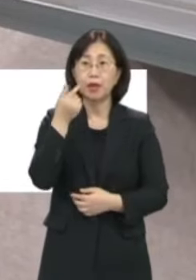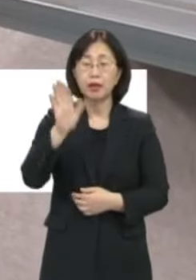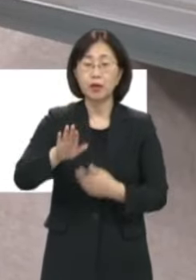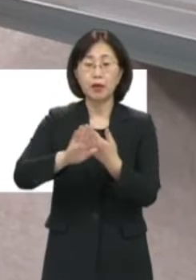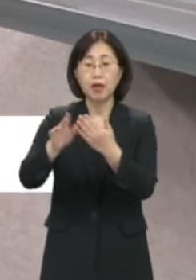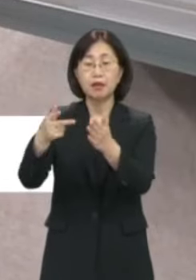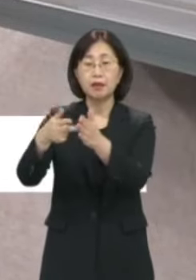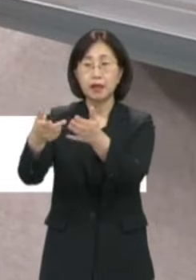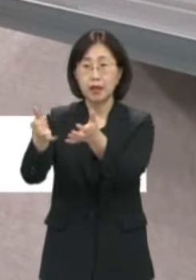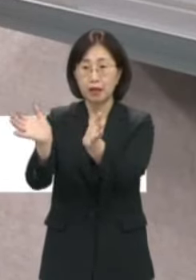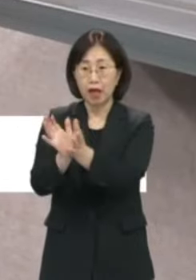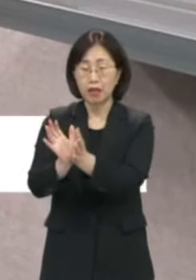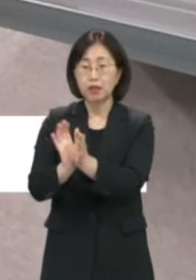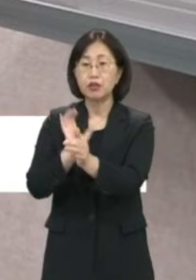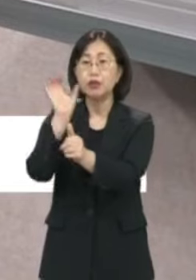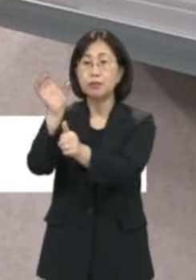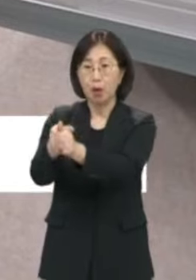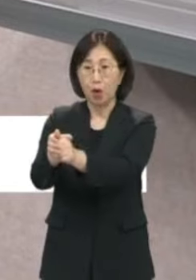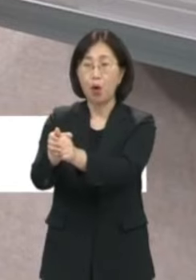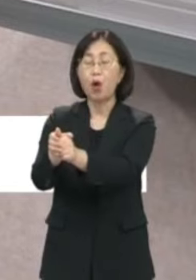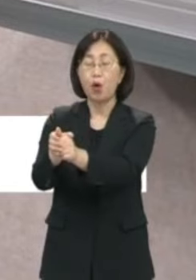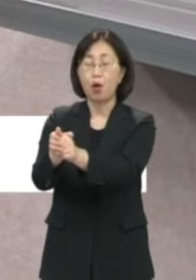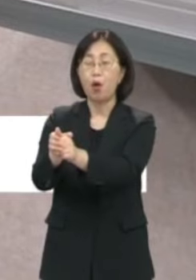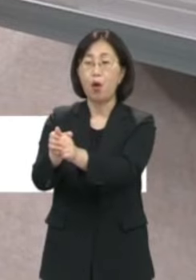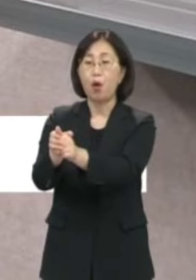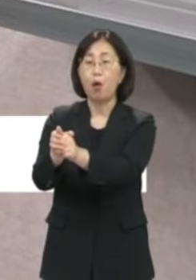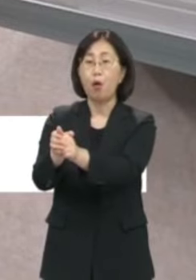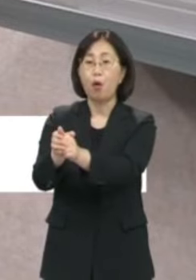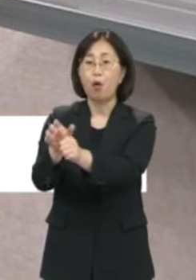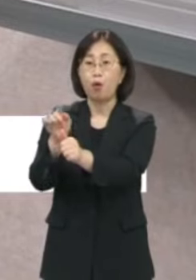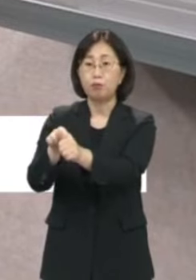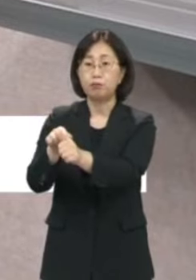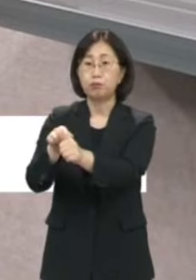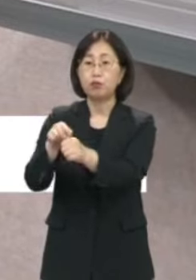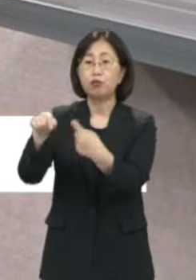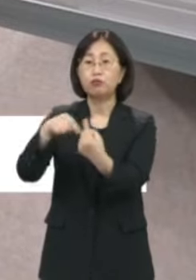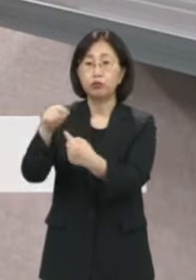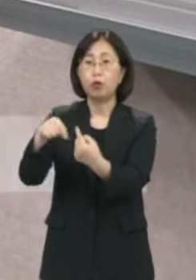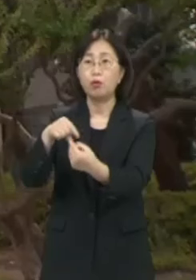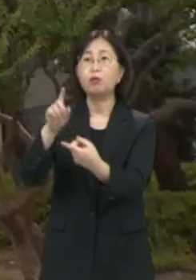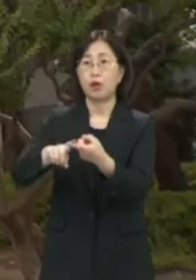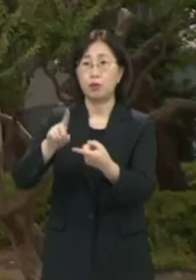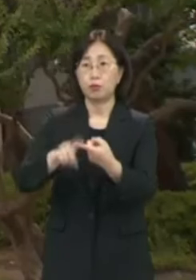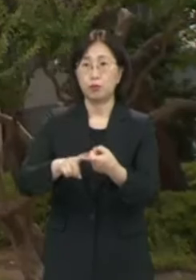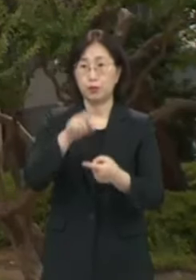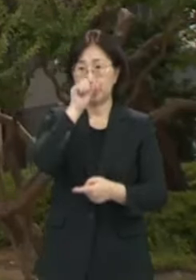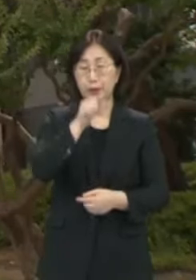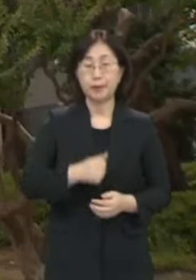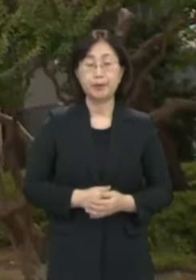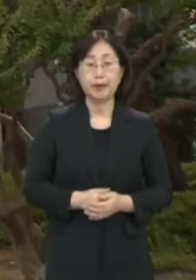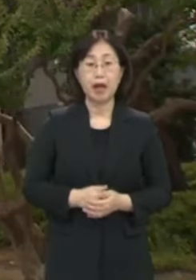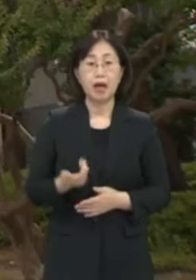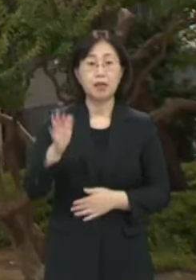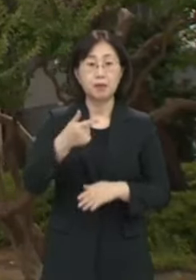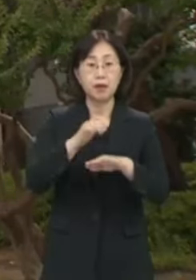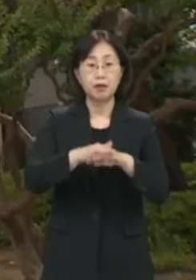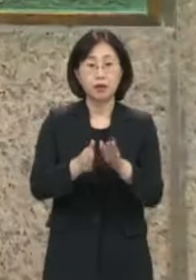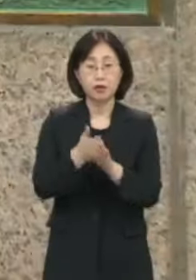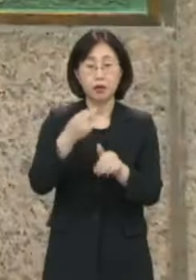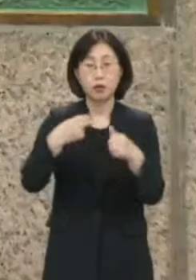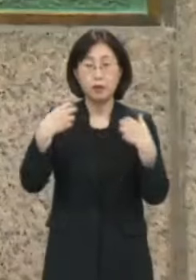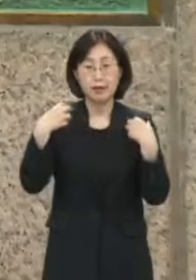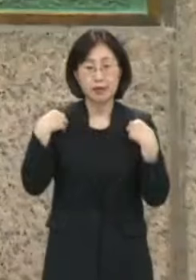있는 인수자께서 법인이 운영을 해주신다면. 하지만 대전시교육청은